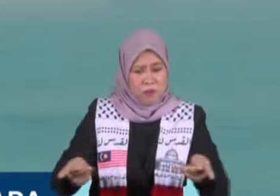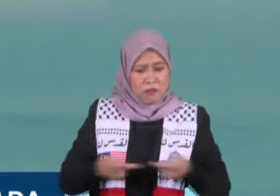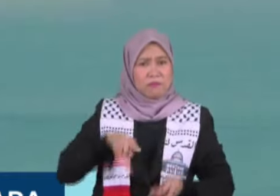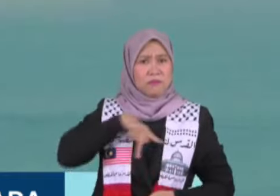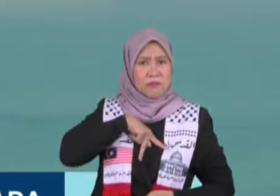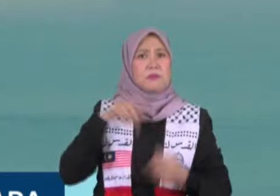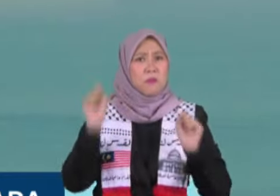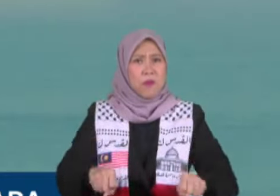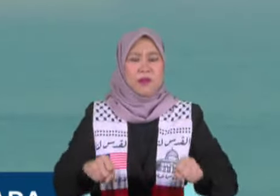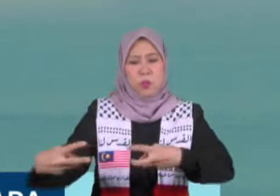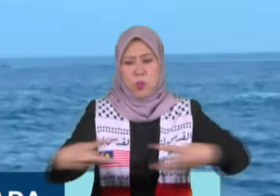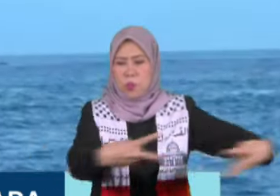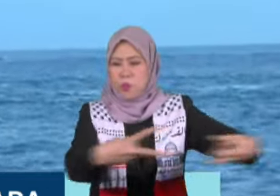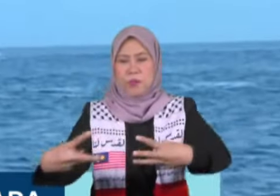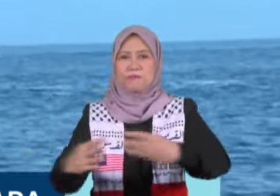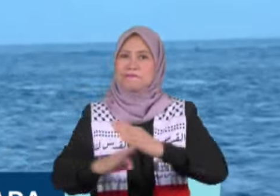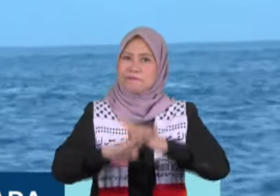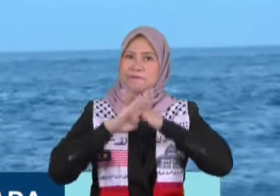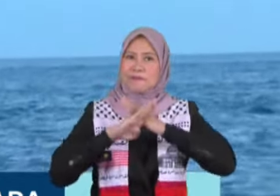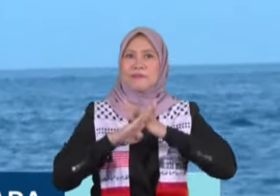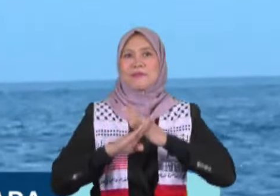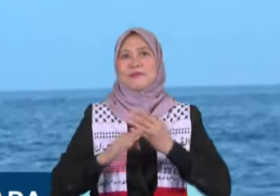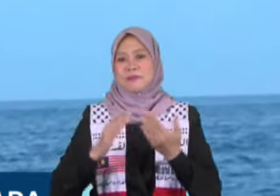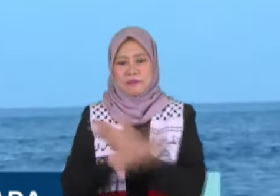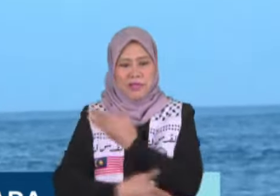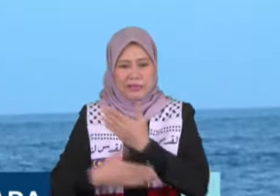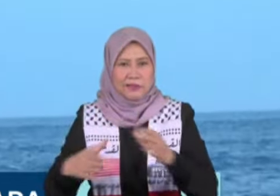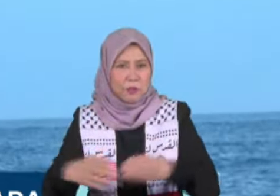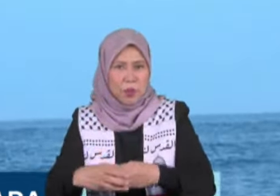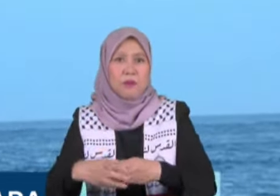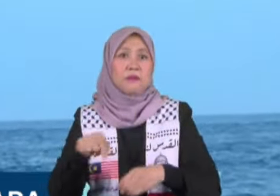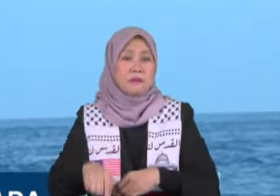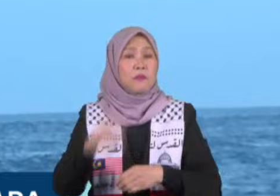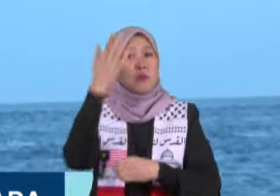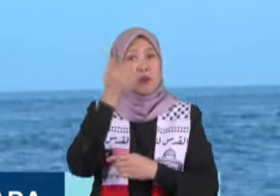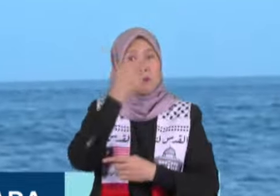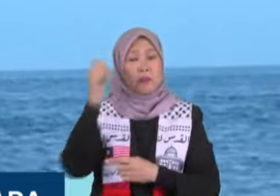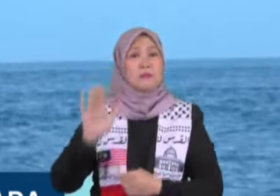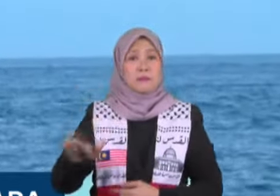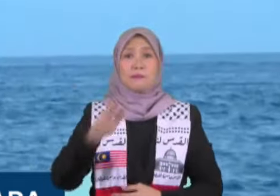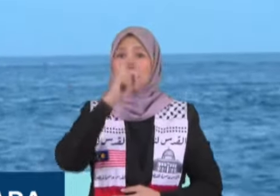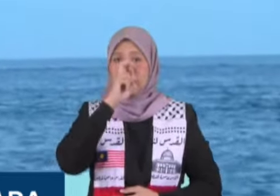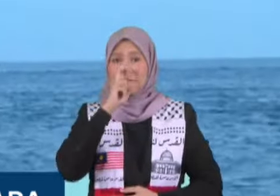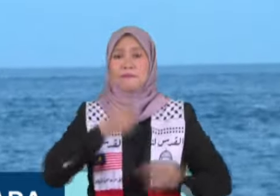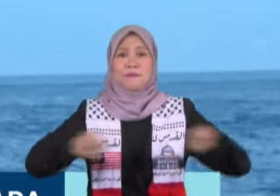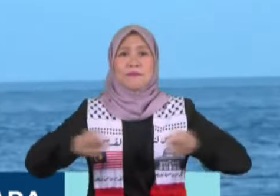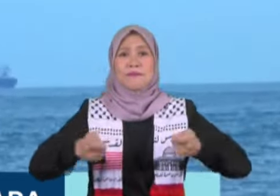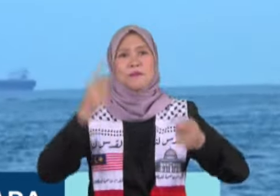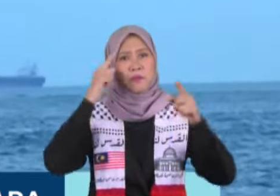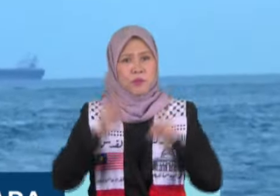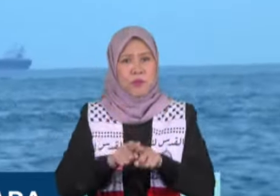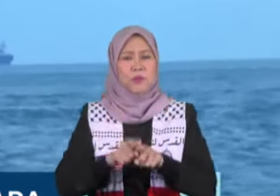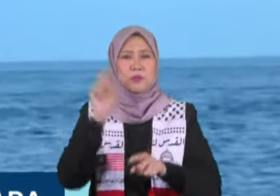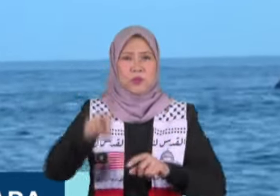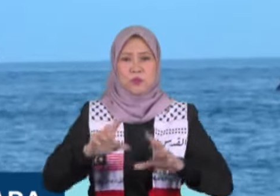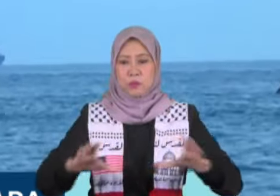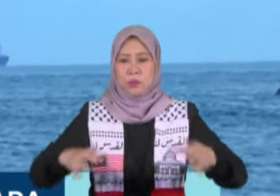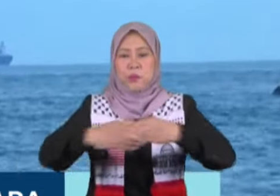sanggup berperang untuk mempertahankan sebuah wilayah kecil. Atas sebab inilah beliau menegaskan pentadbirannya bersetuju untuk